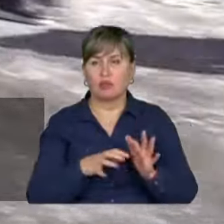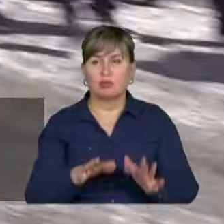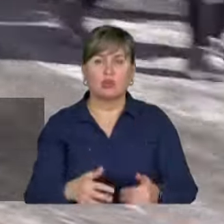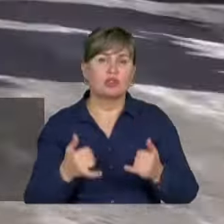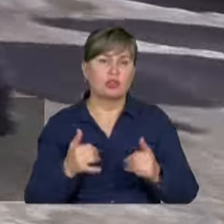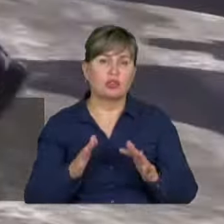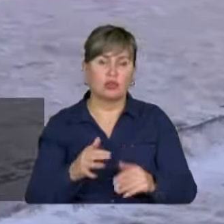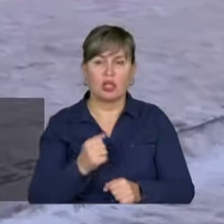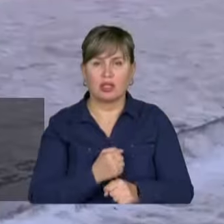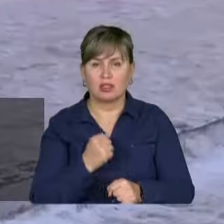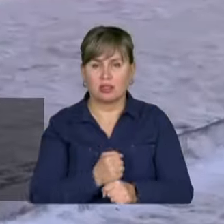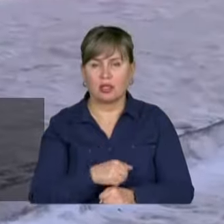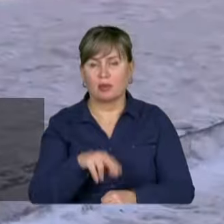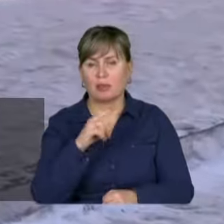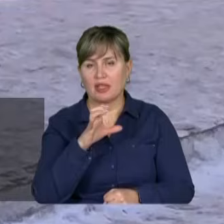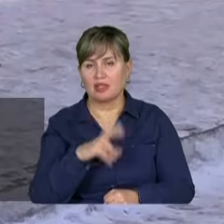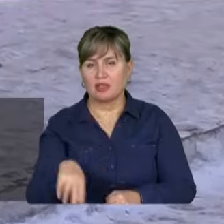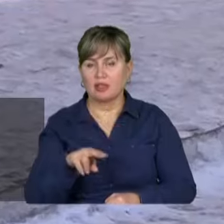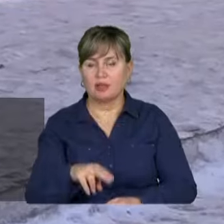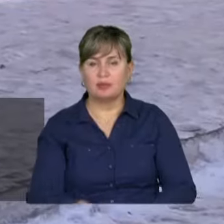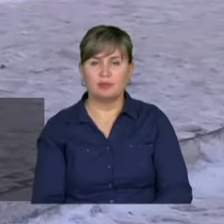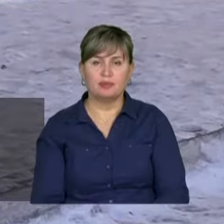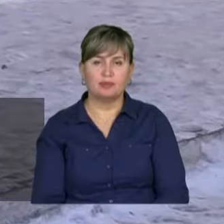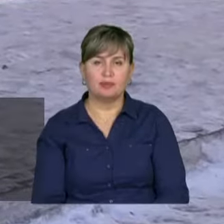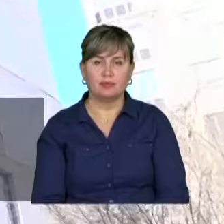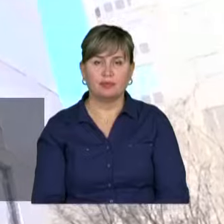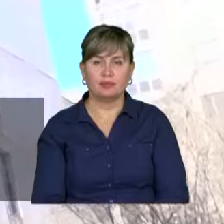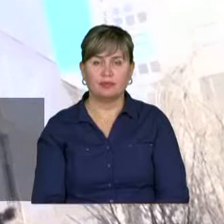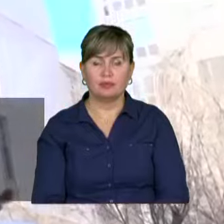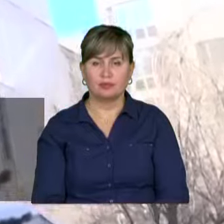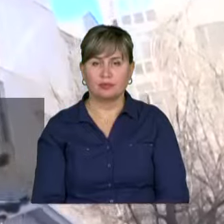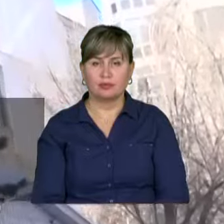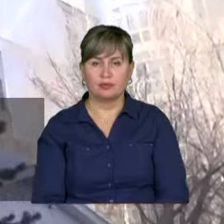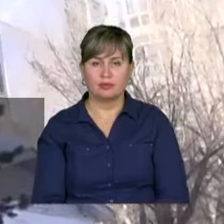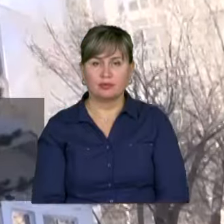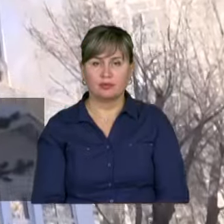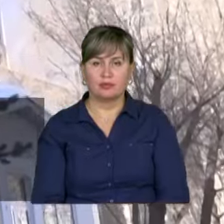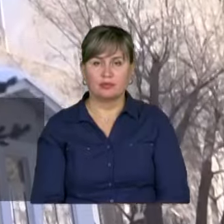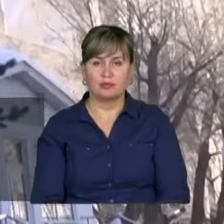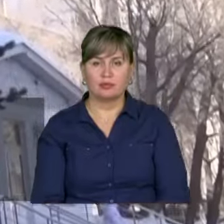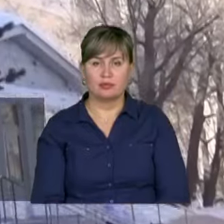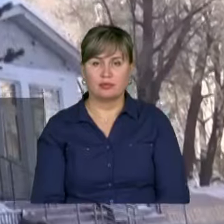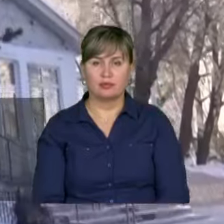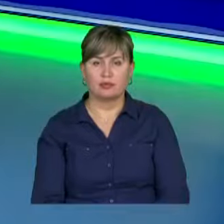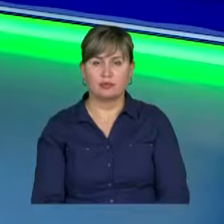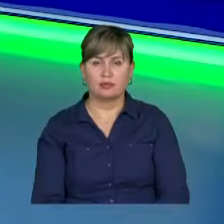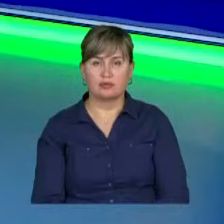Сейчас только разрабатывается проектно-сметная документация. Далее Насипова, Данияр Умар, Дастан Темирбекула, телеканал «Алматы»,